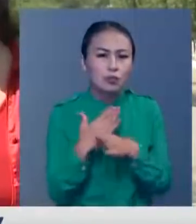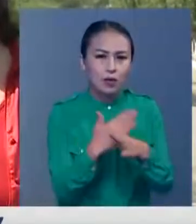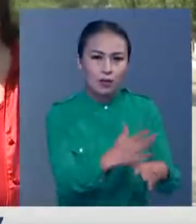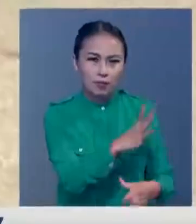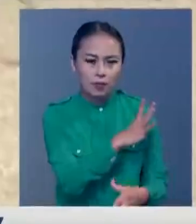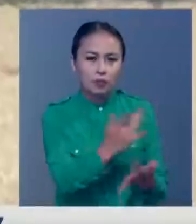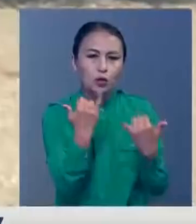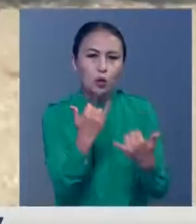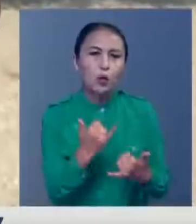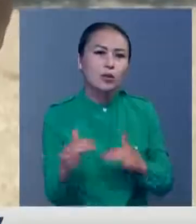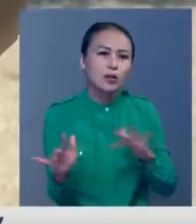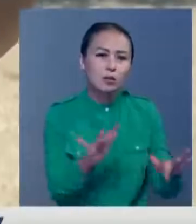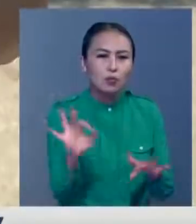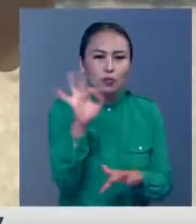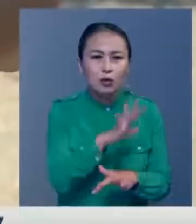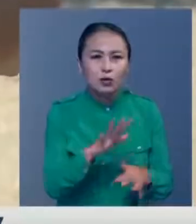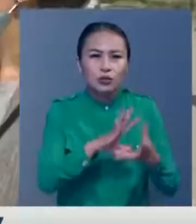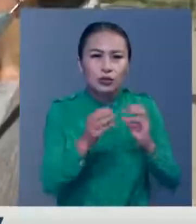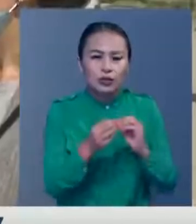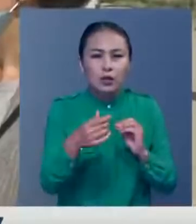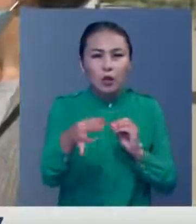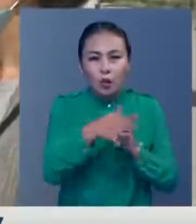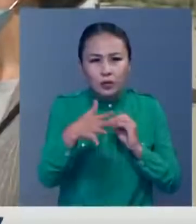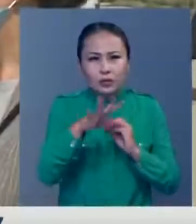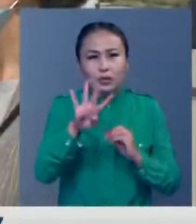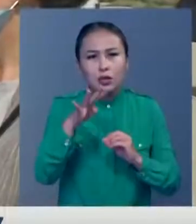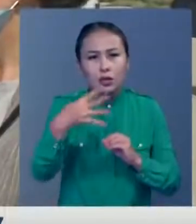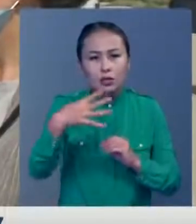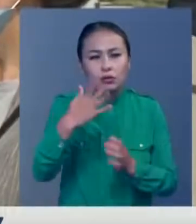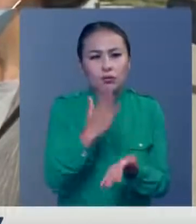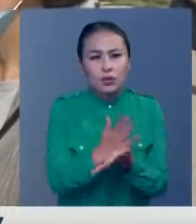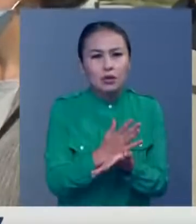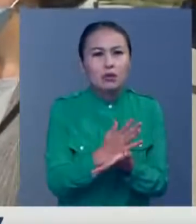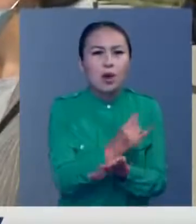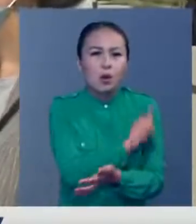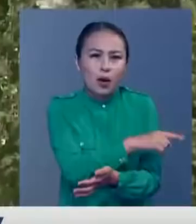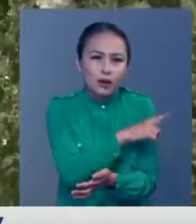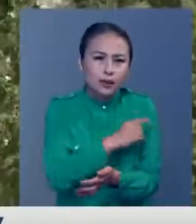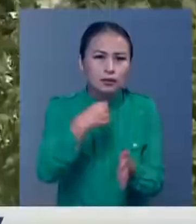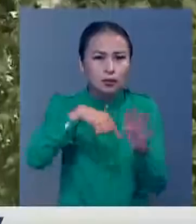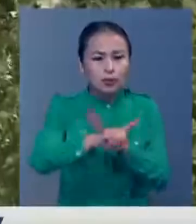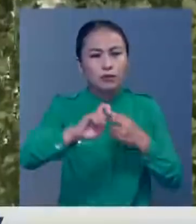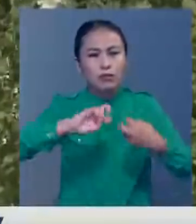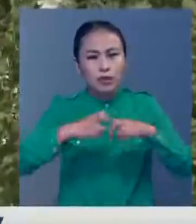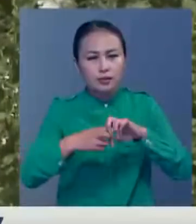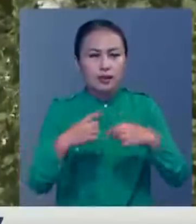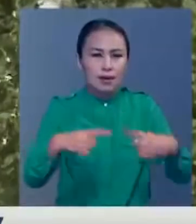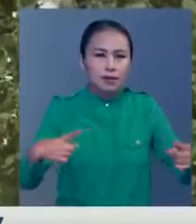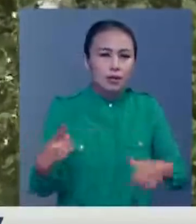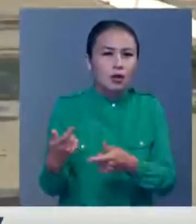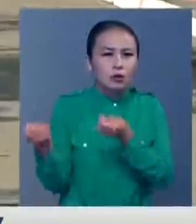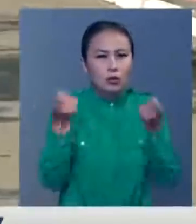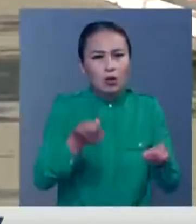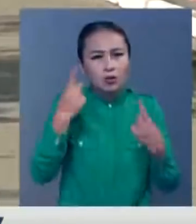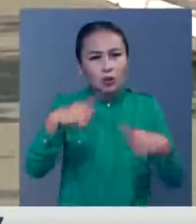өткізілуін білді. Бүгінде қозғалыстың облыс бойынша 40 мүшесі бар. Олар ауруханалардағы ахуалды, өңірге келген гуманитарлық